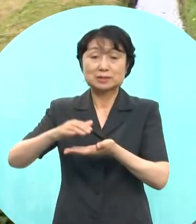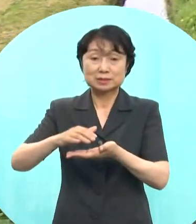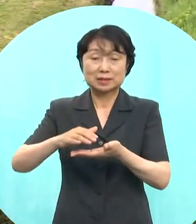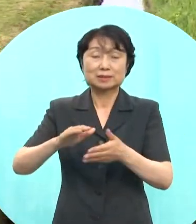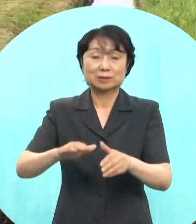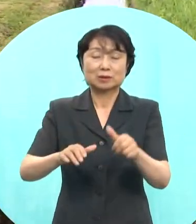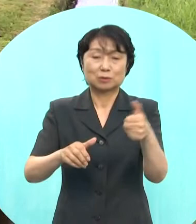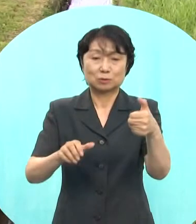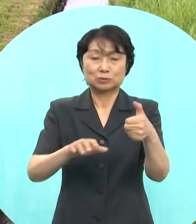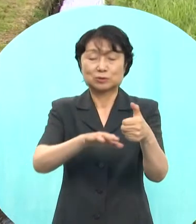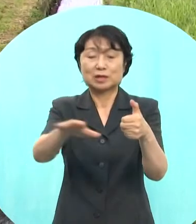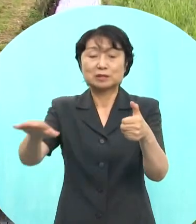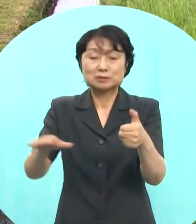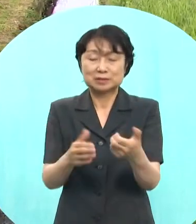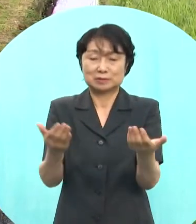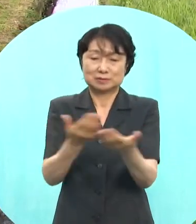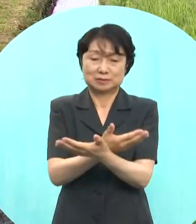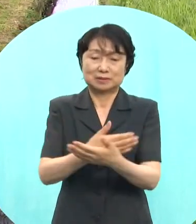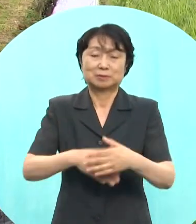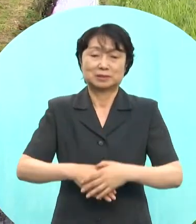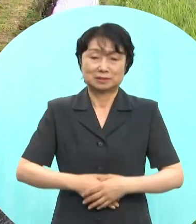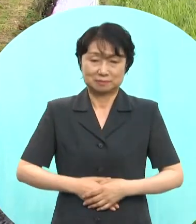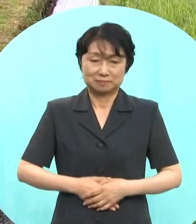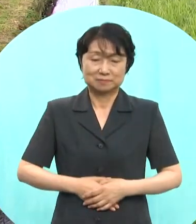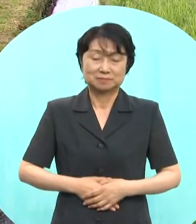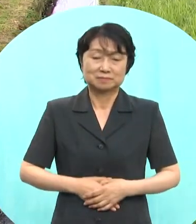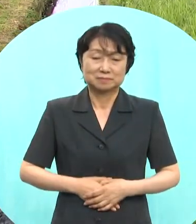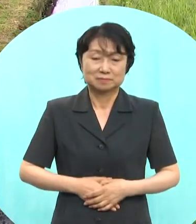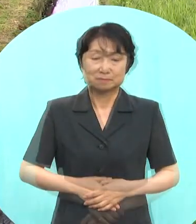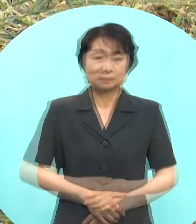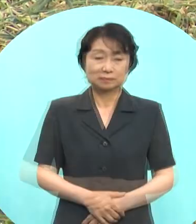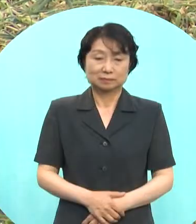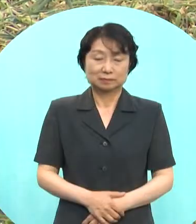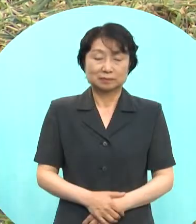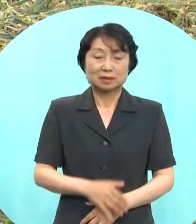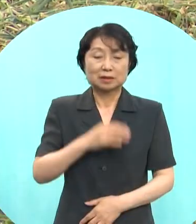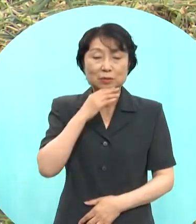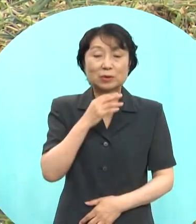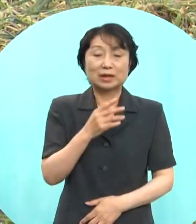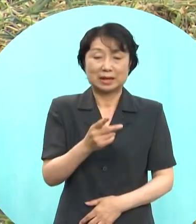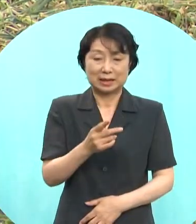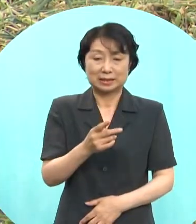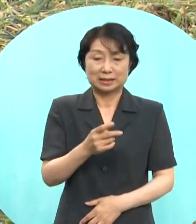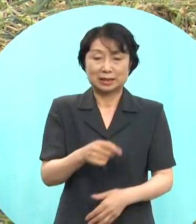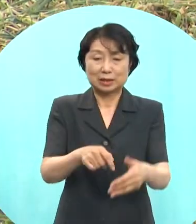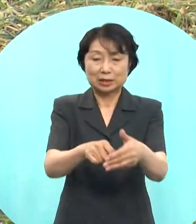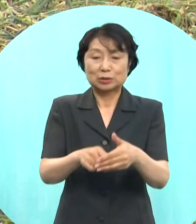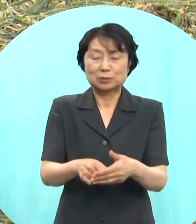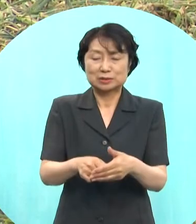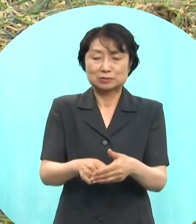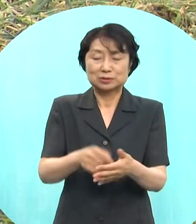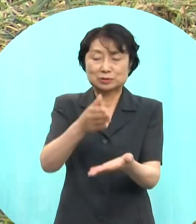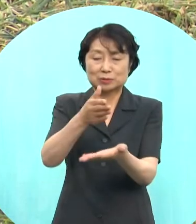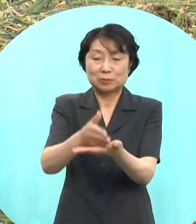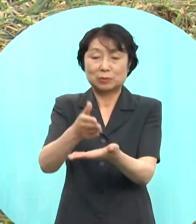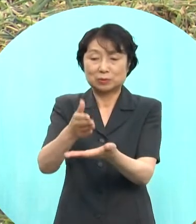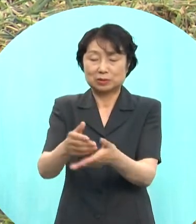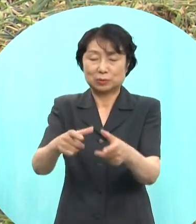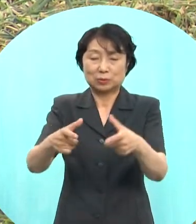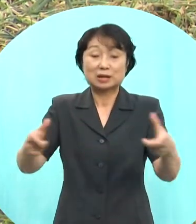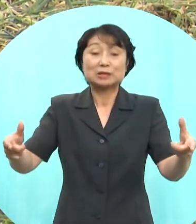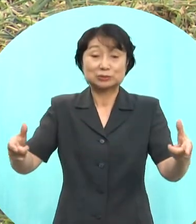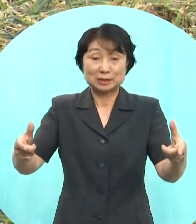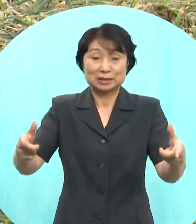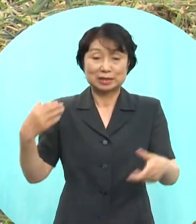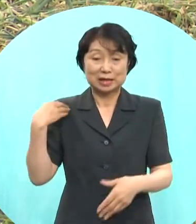に50ヘクタール面積になりました。 高齢化による耕作放棄地の拡大